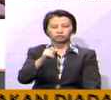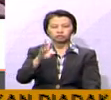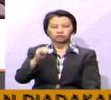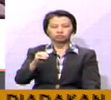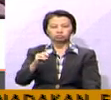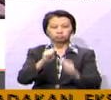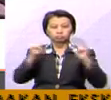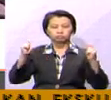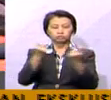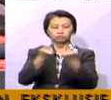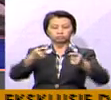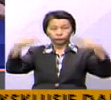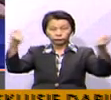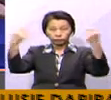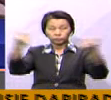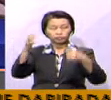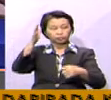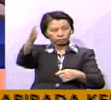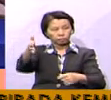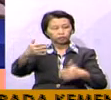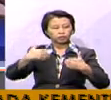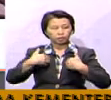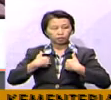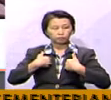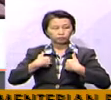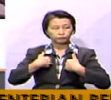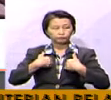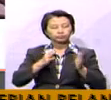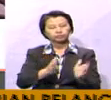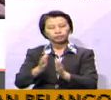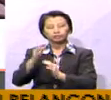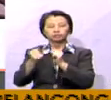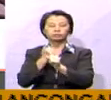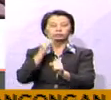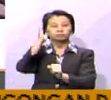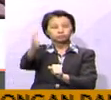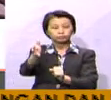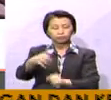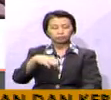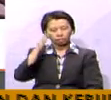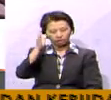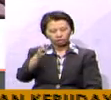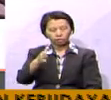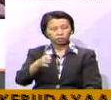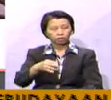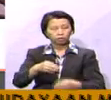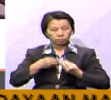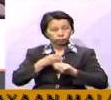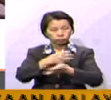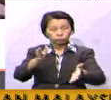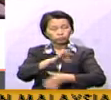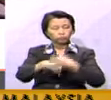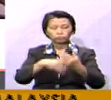iaitu KTM Festival yang akan ada, kita akan planning untuk tahun depan yang akan menyeluruhi seluruh